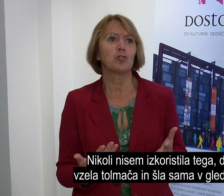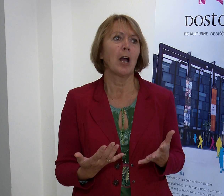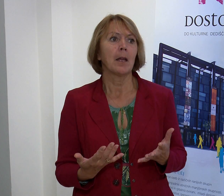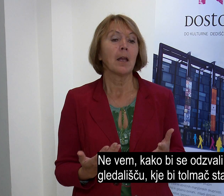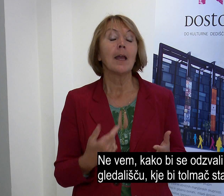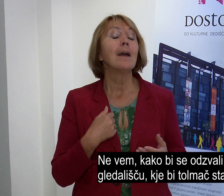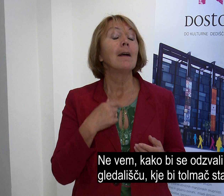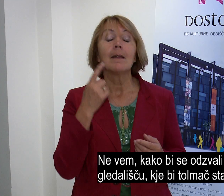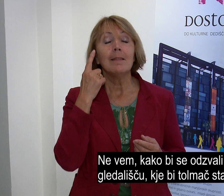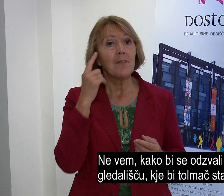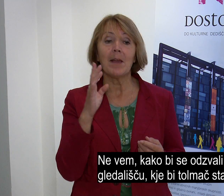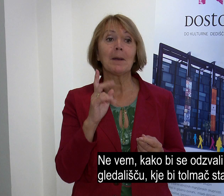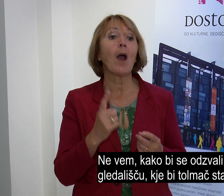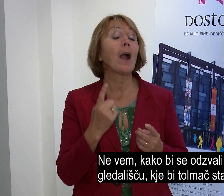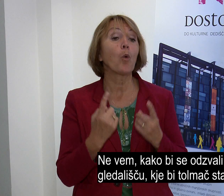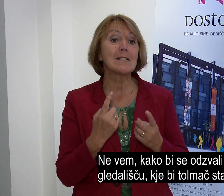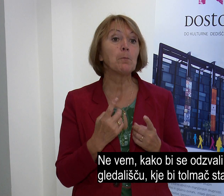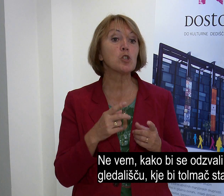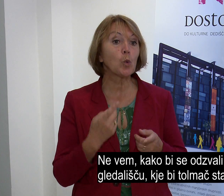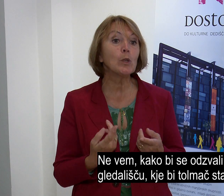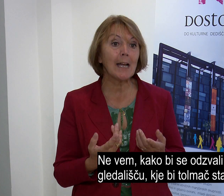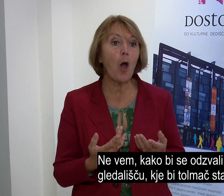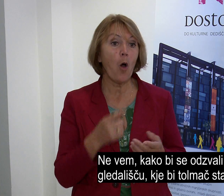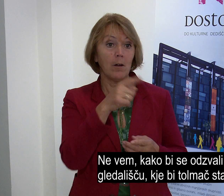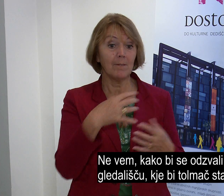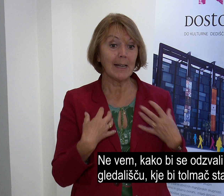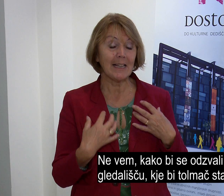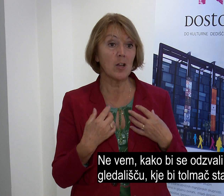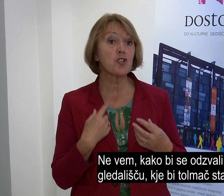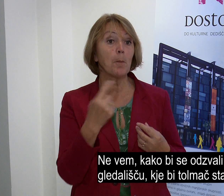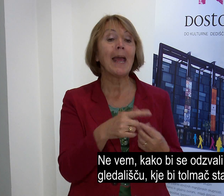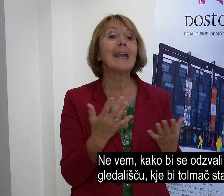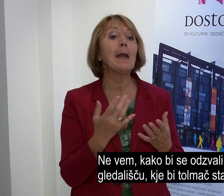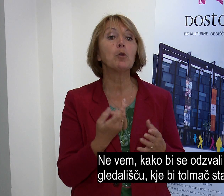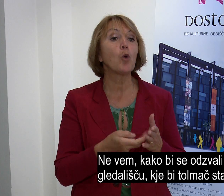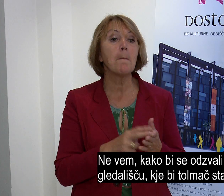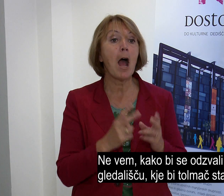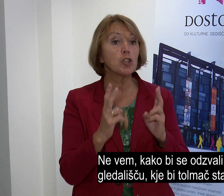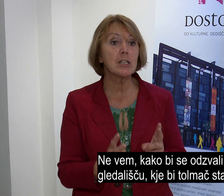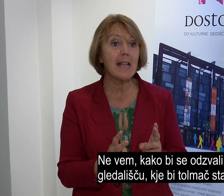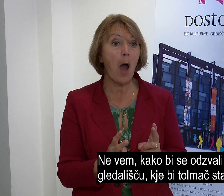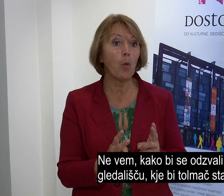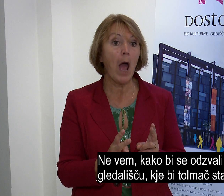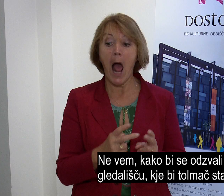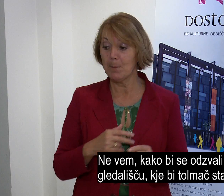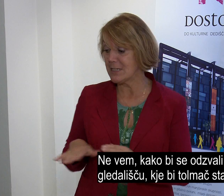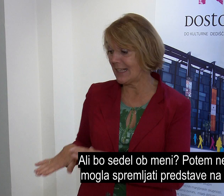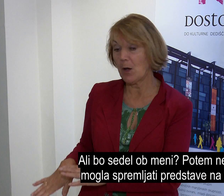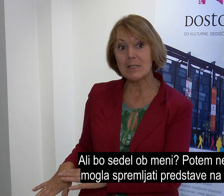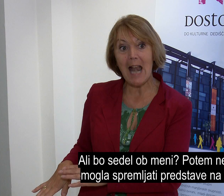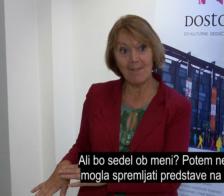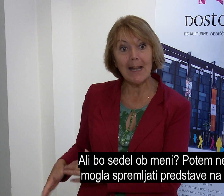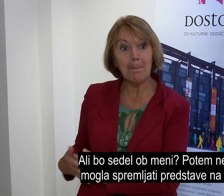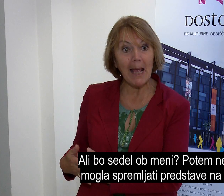kot nekako slišeči otroci, ampak kako veliko pa je kaj povpraševanje to predstavlja?